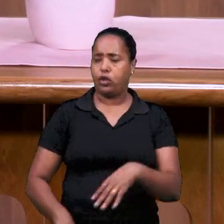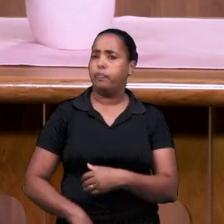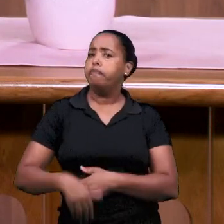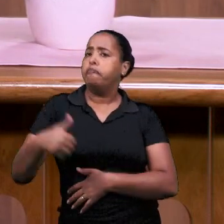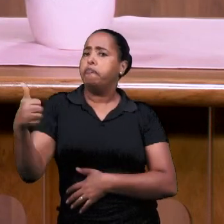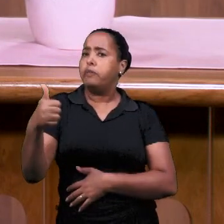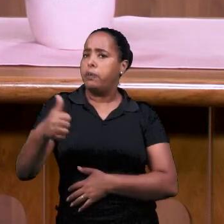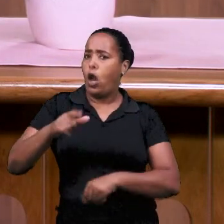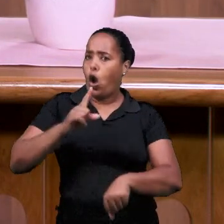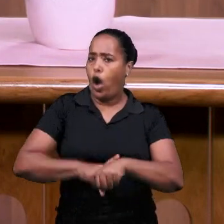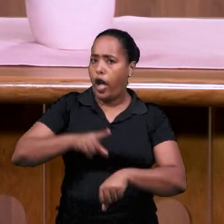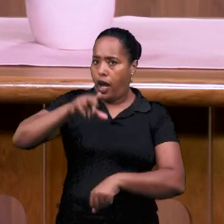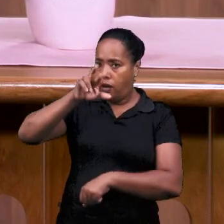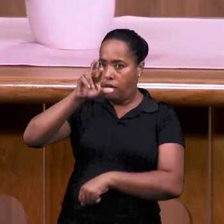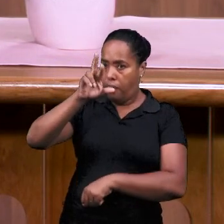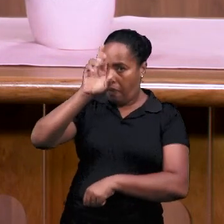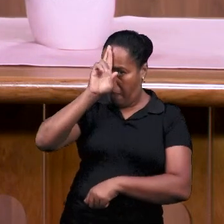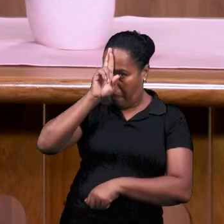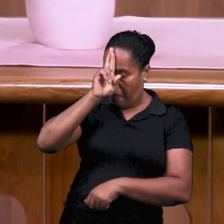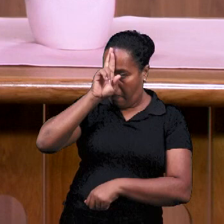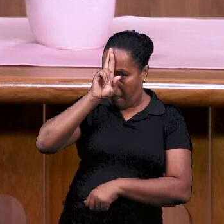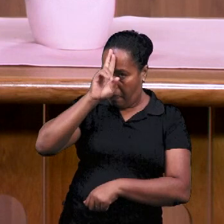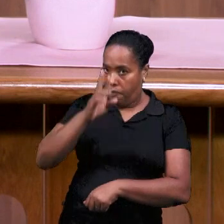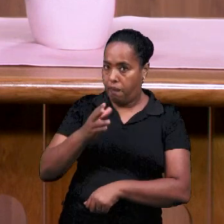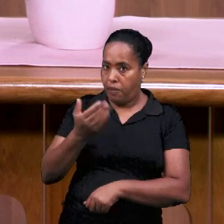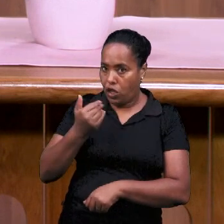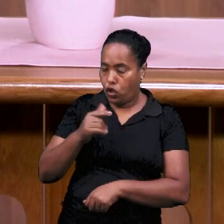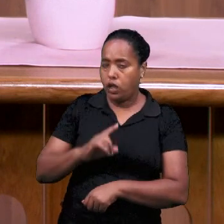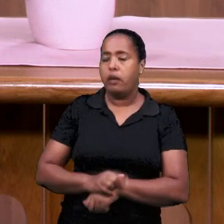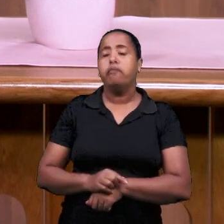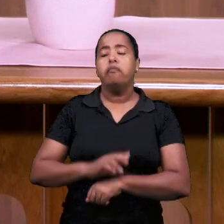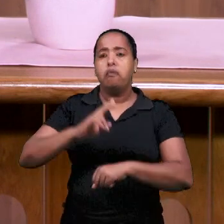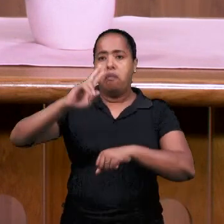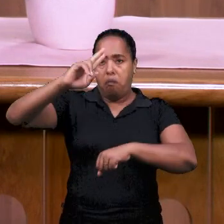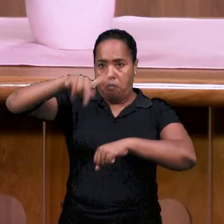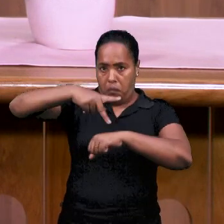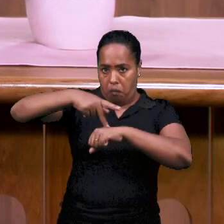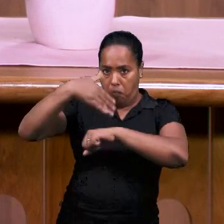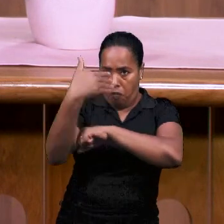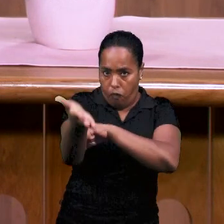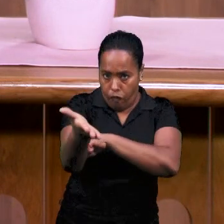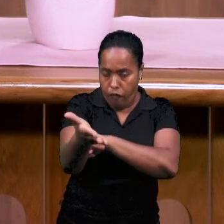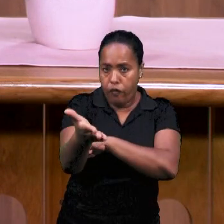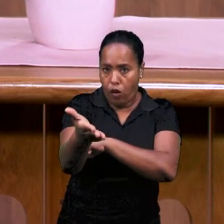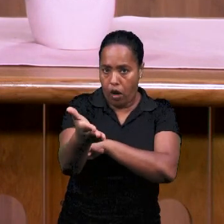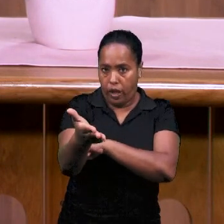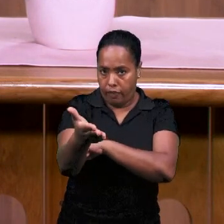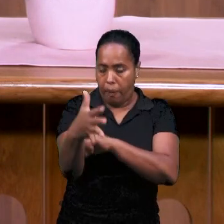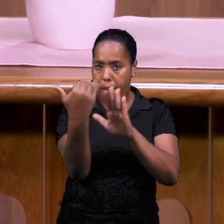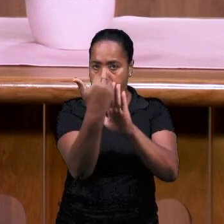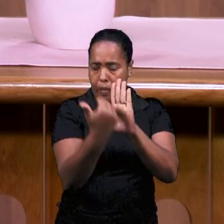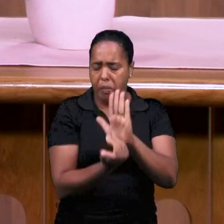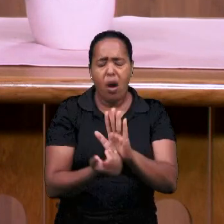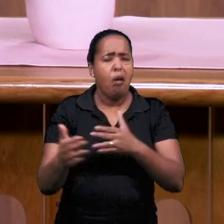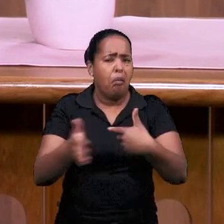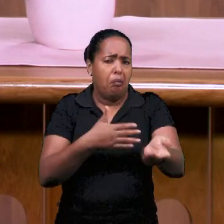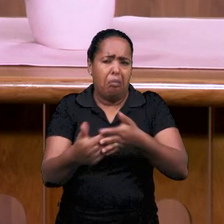aujourd'hui. D'abord, nous allons voir maintenant à midi au Brésil la transmission spéciale pour l'étranger. Cette transmission peut